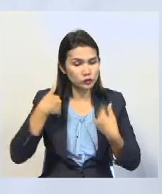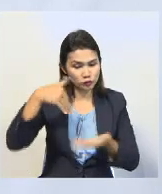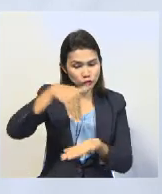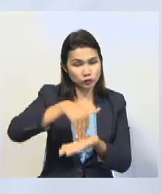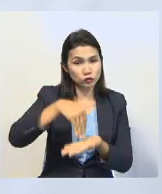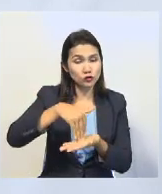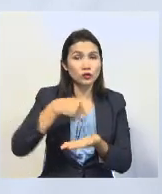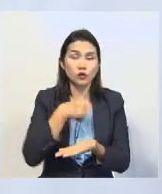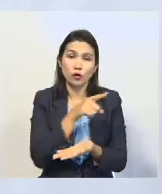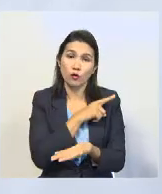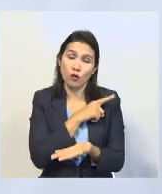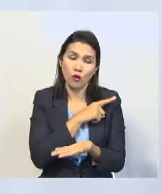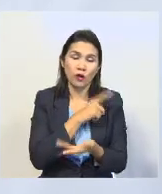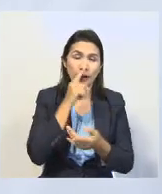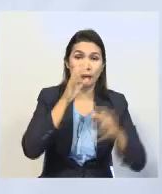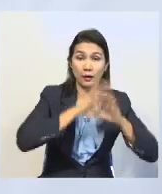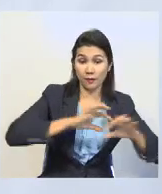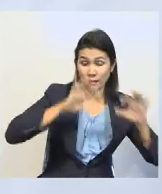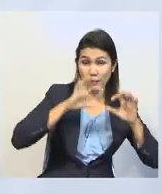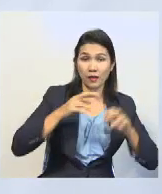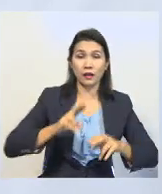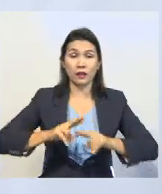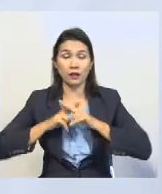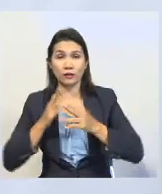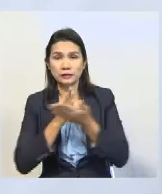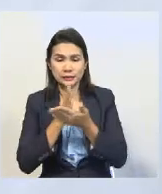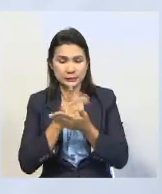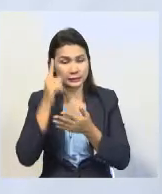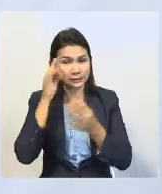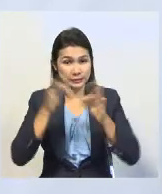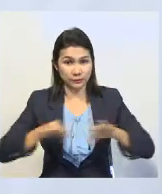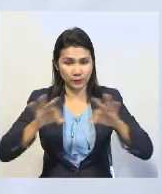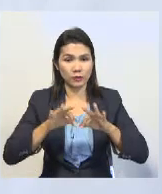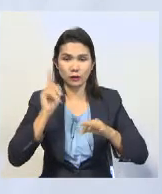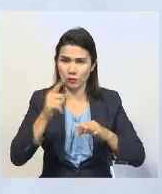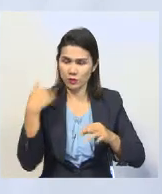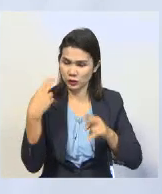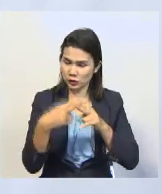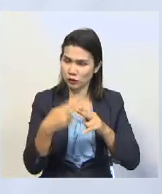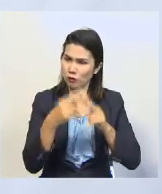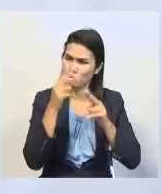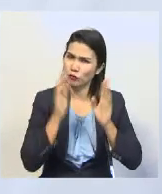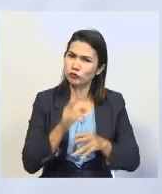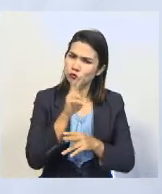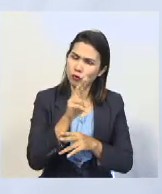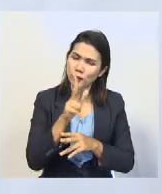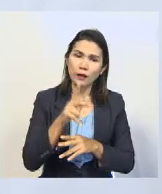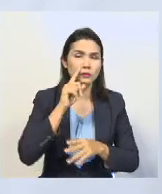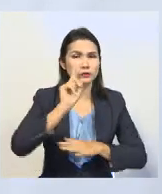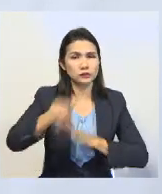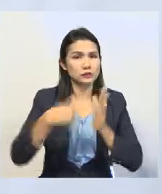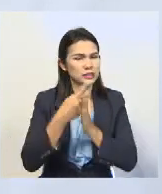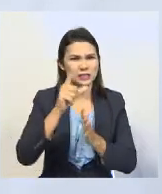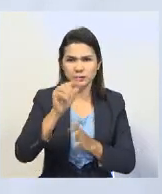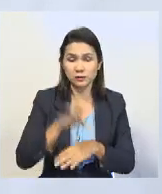ต่อของหน่วยงานรัฐวิสาหกิจและภาครัฐที่สำคัญเนี่ยอย่างน้อยต้องมีรายชื่อ 2-3 คนสามารถโทรได้24ชั่วโมง